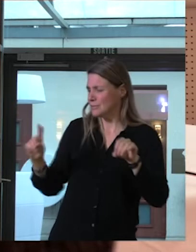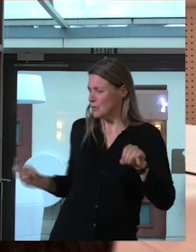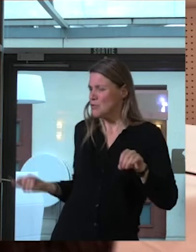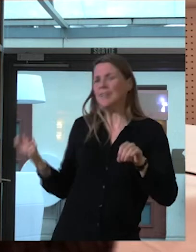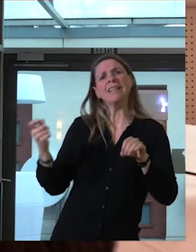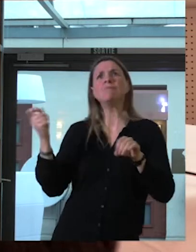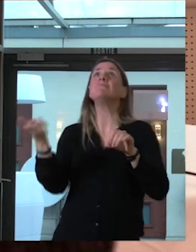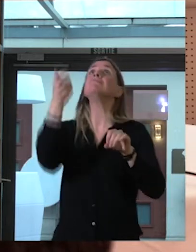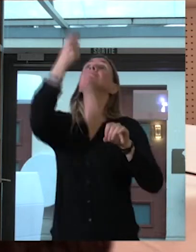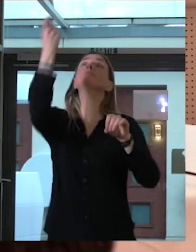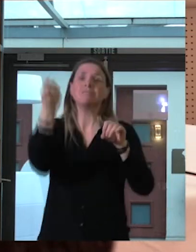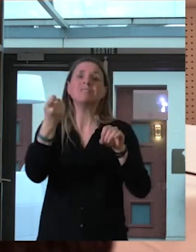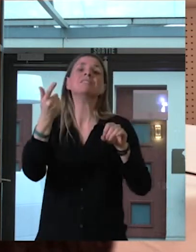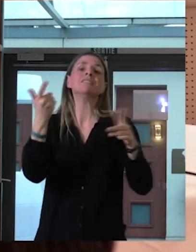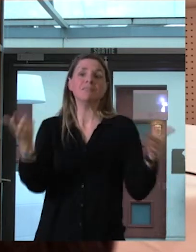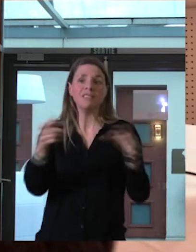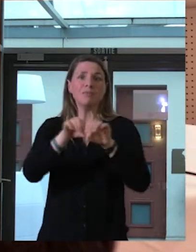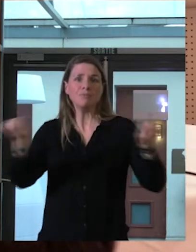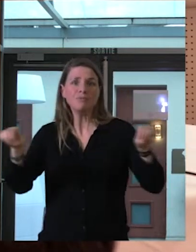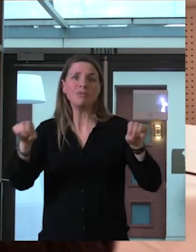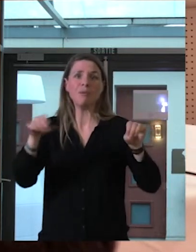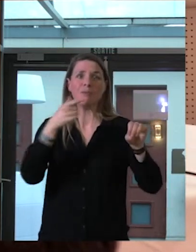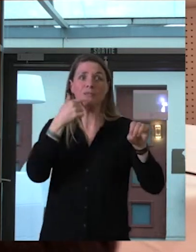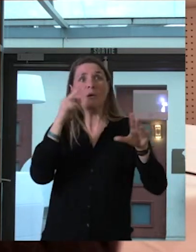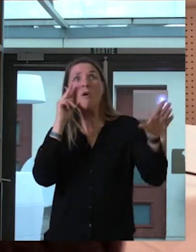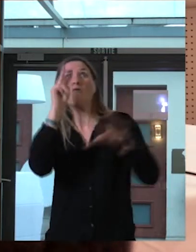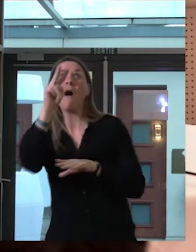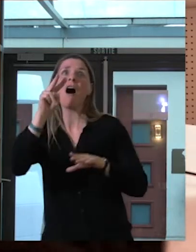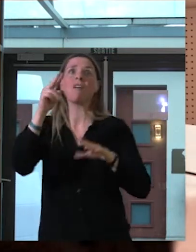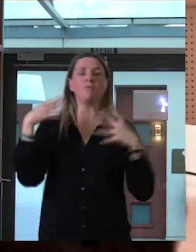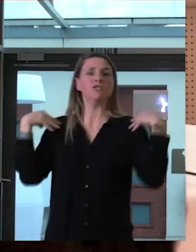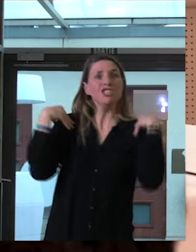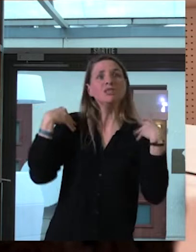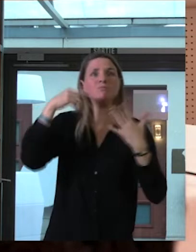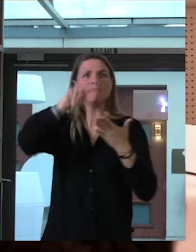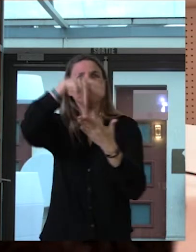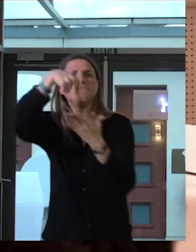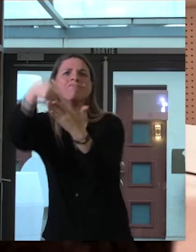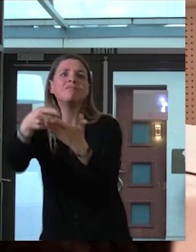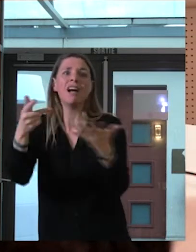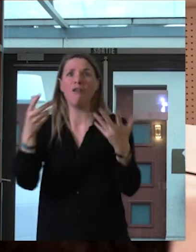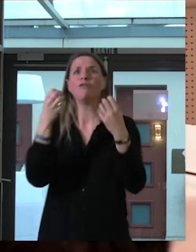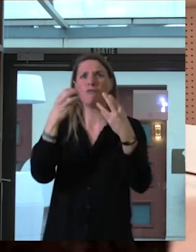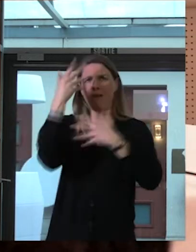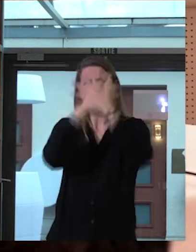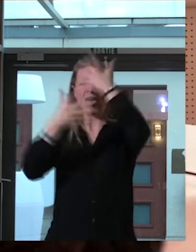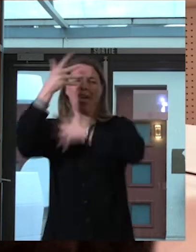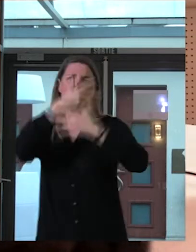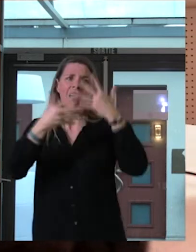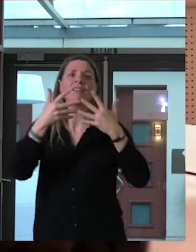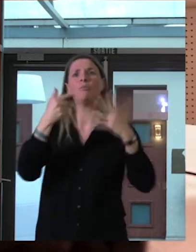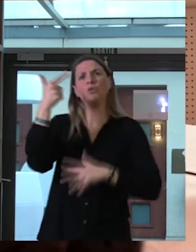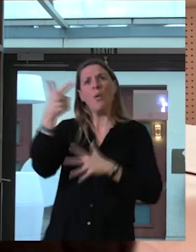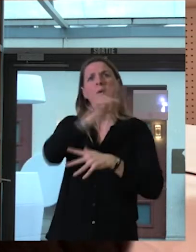avec un bâton majorette. Mais attention, par le bâton, il n'y a rien à voir. Donc c'est vrai qu'on fait souvent cet amalgame, mais c'est deux